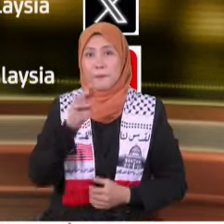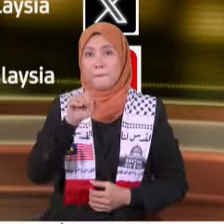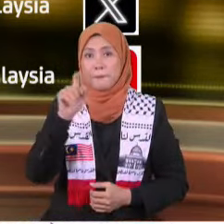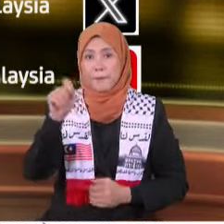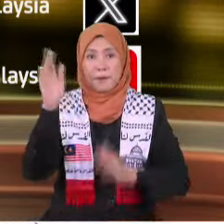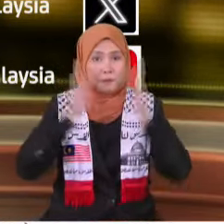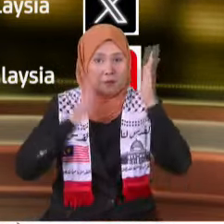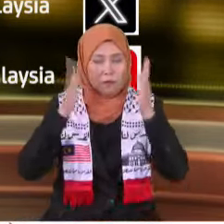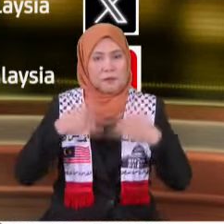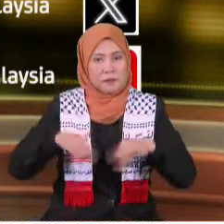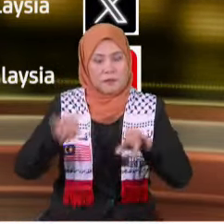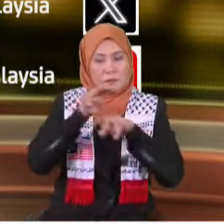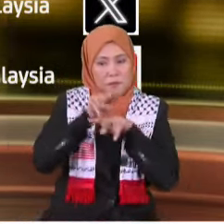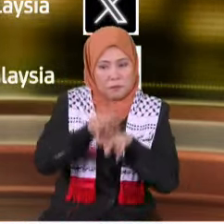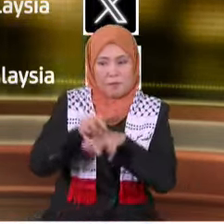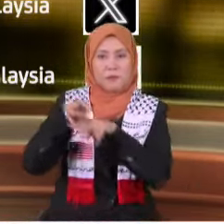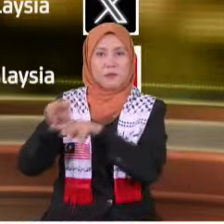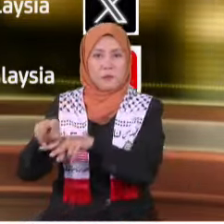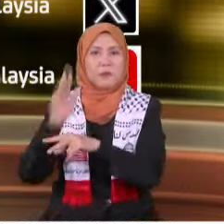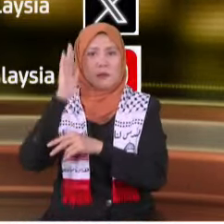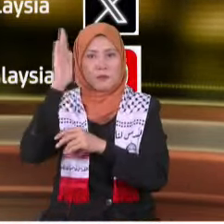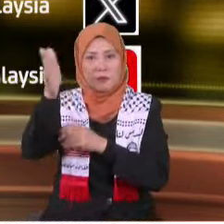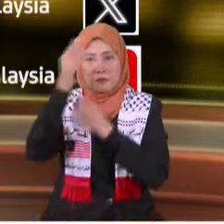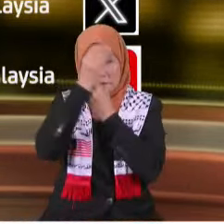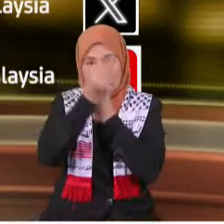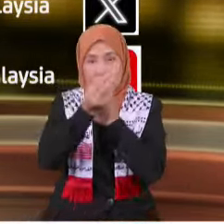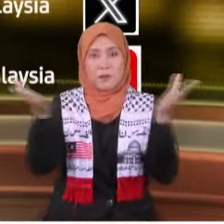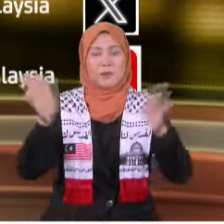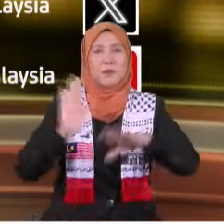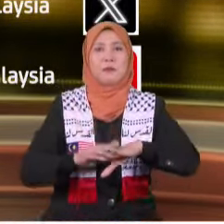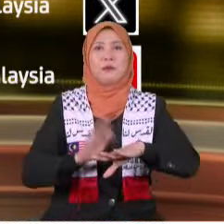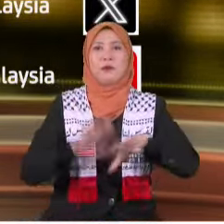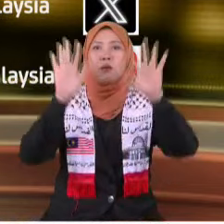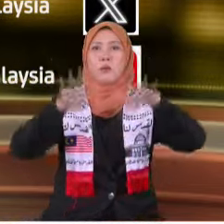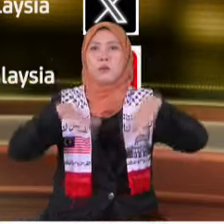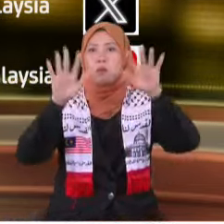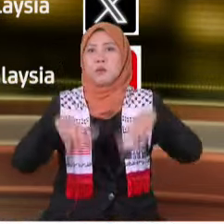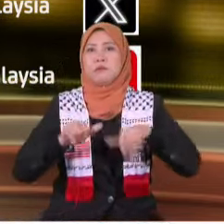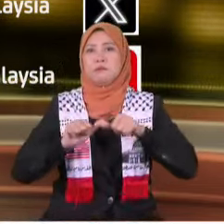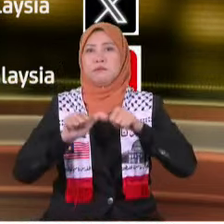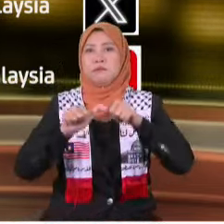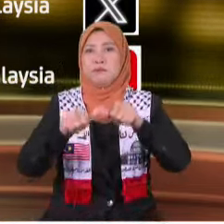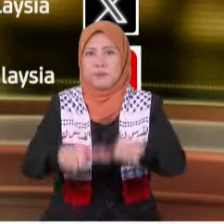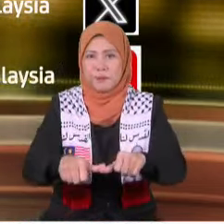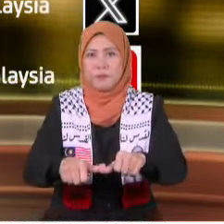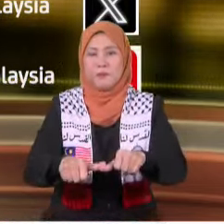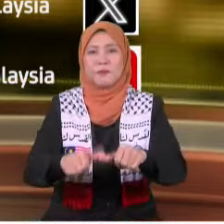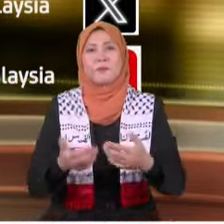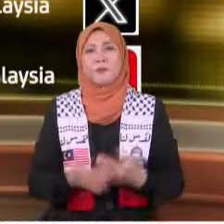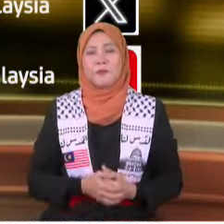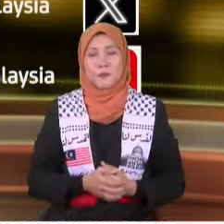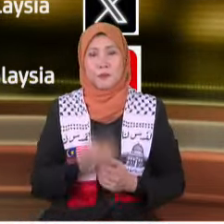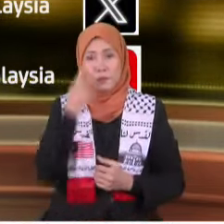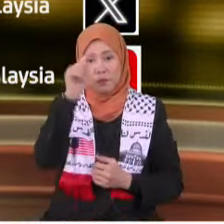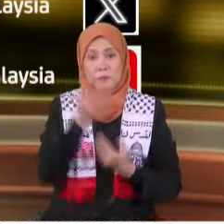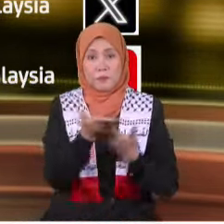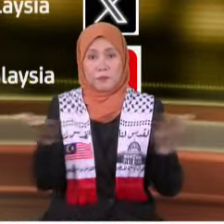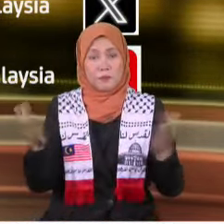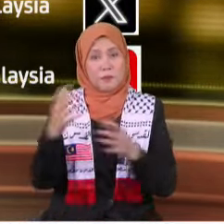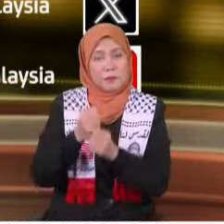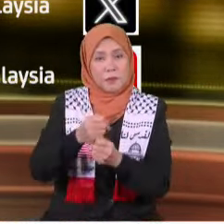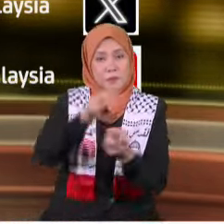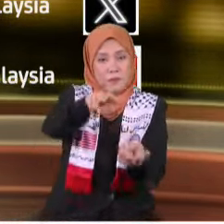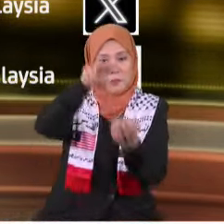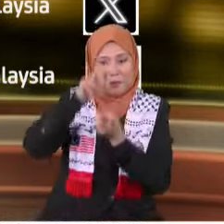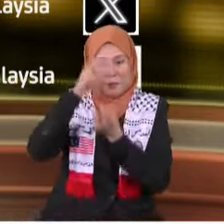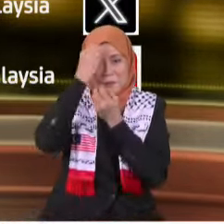Malaysia sedang memantau keadaan ini dan akan mengeluarkan amaran hujan berterusan sekiranya perlu. Dan bagi anda, untuk mendapatkan